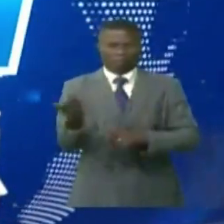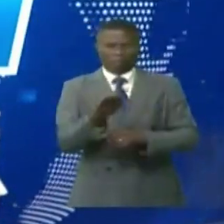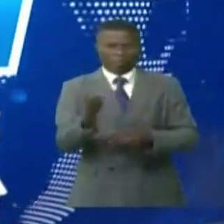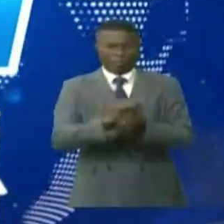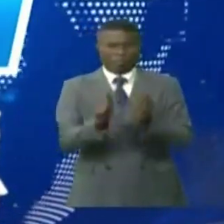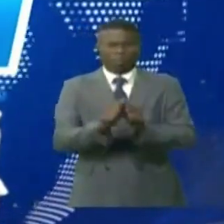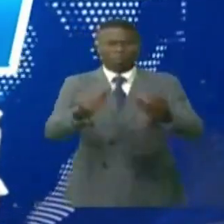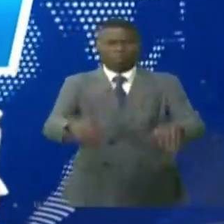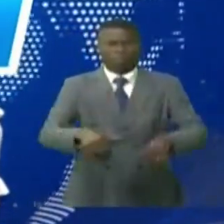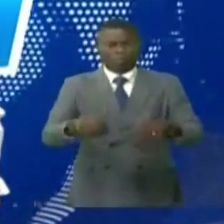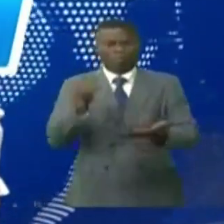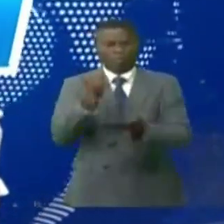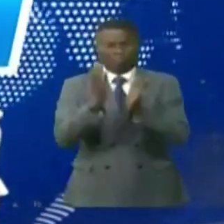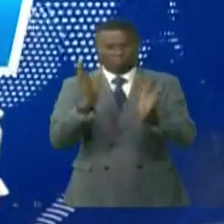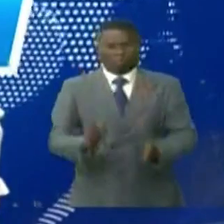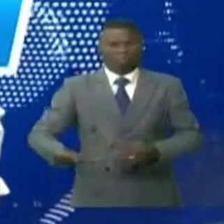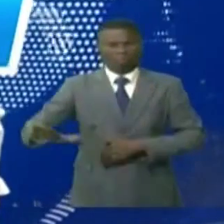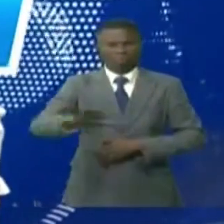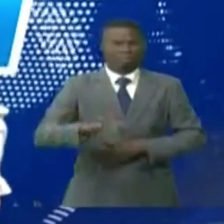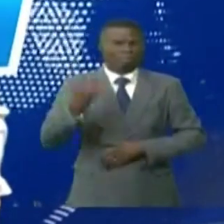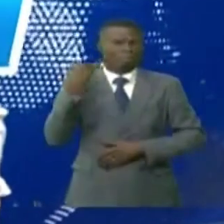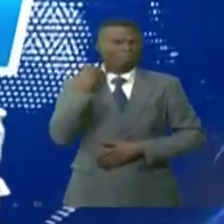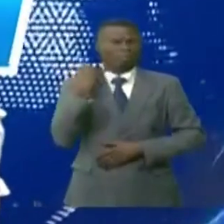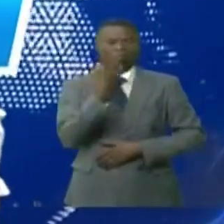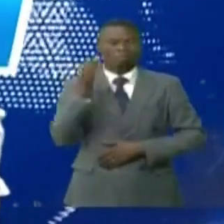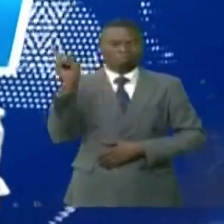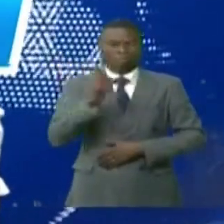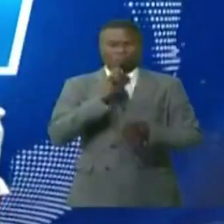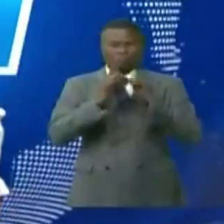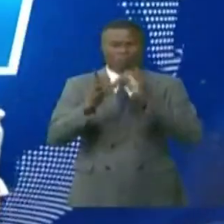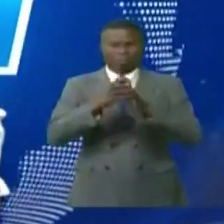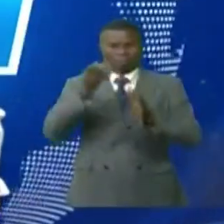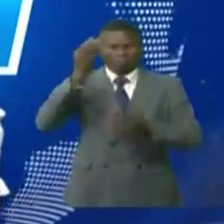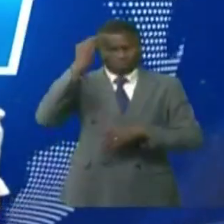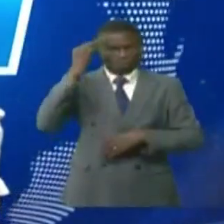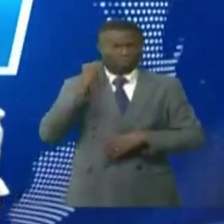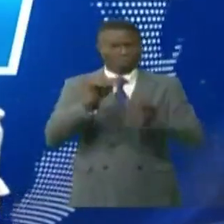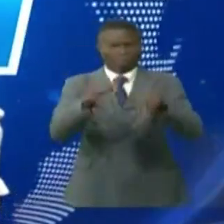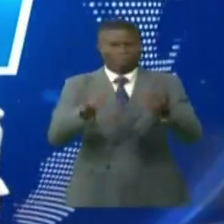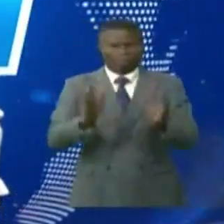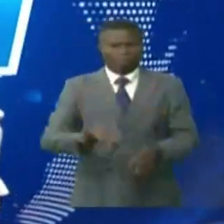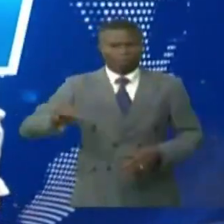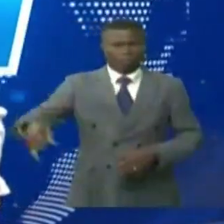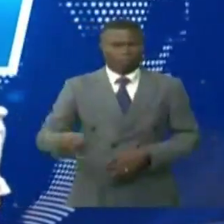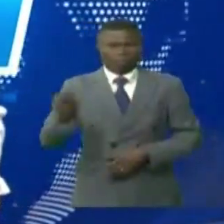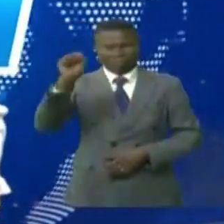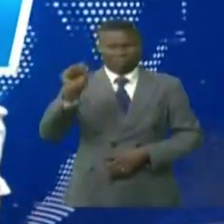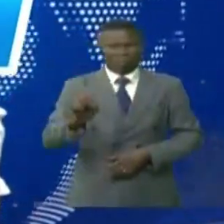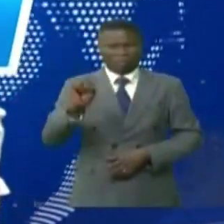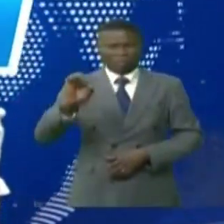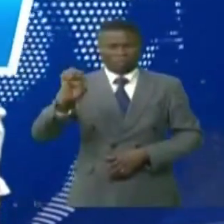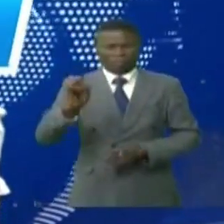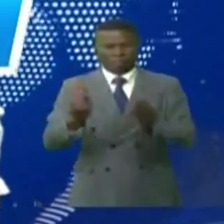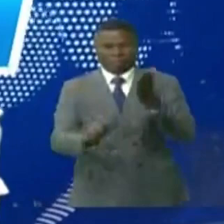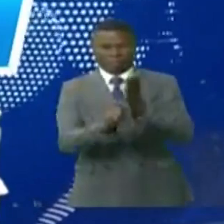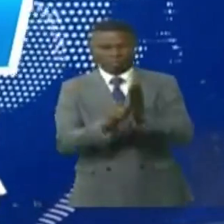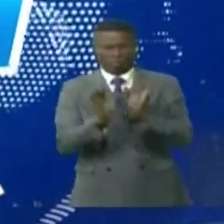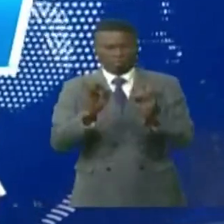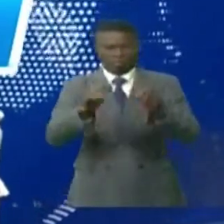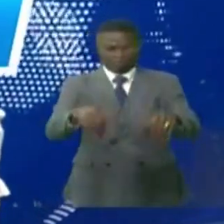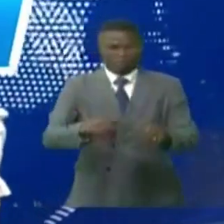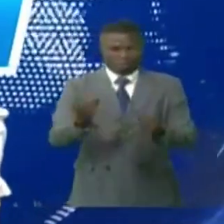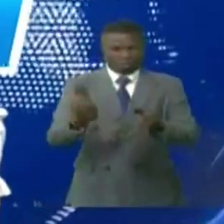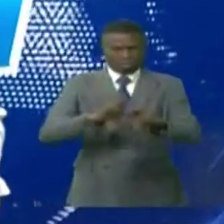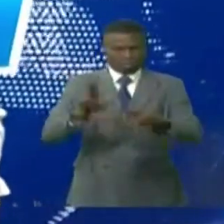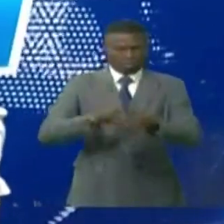secteur agricole. L'ambassadeur israélien est venu partager avec le ministre de l'Agriculture, José Mpanda, les technologies agricoles utilisées